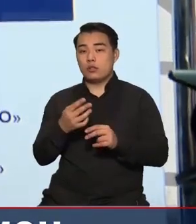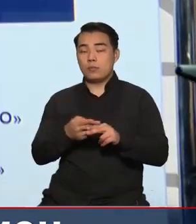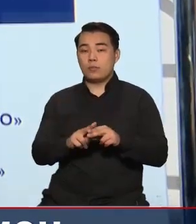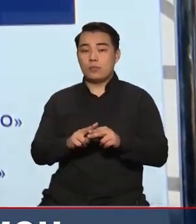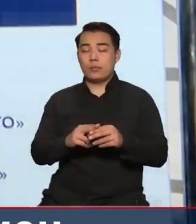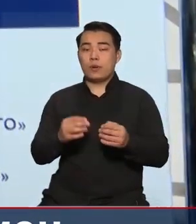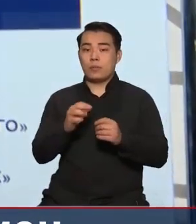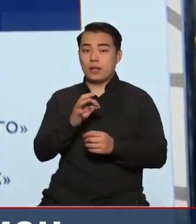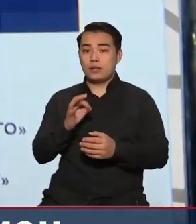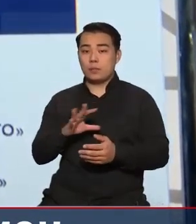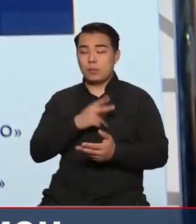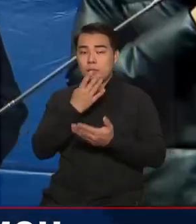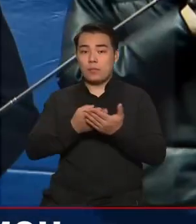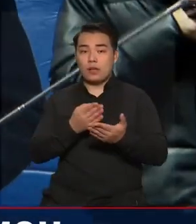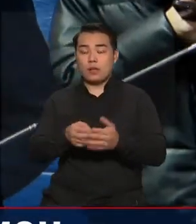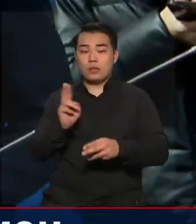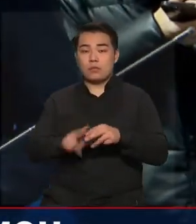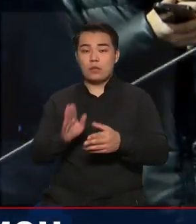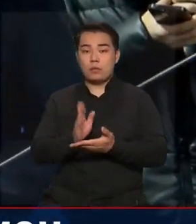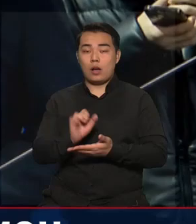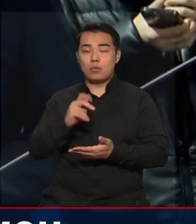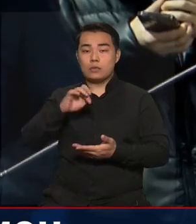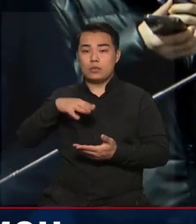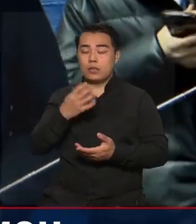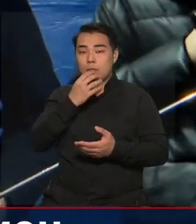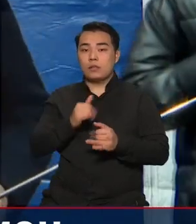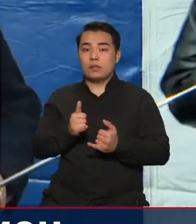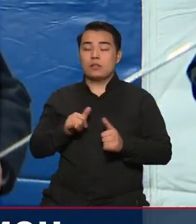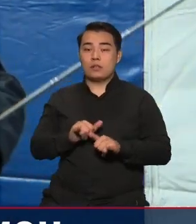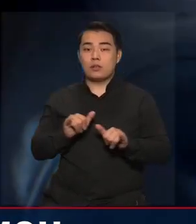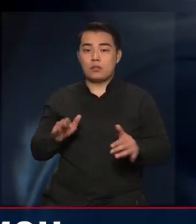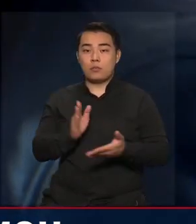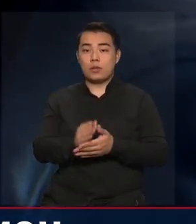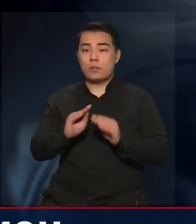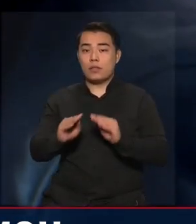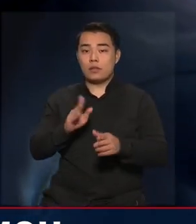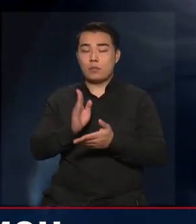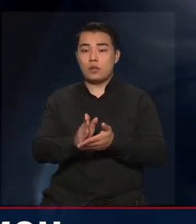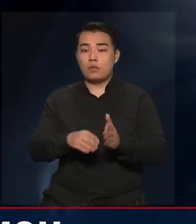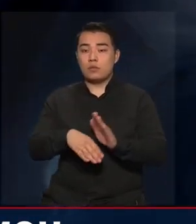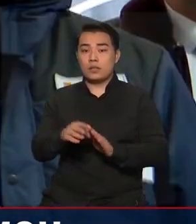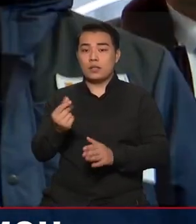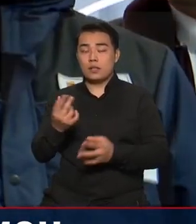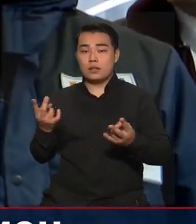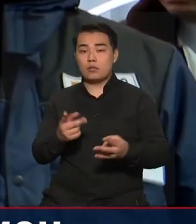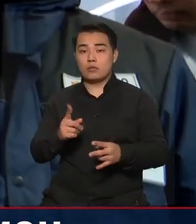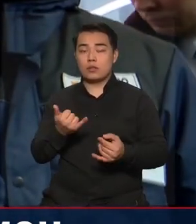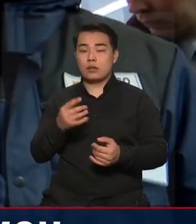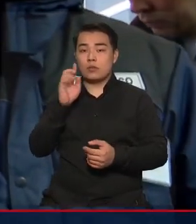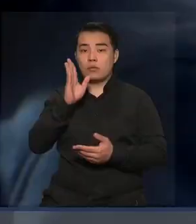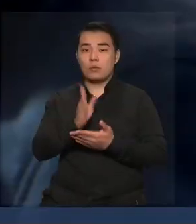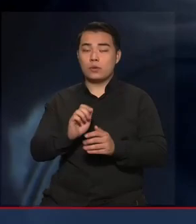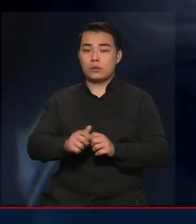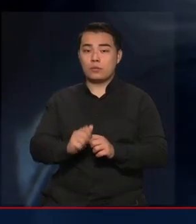5,4%. Кроме того, в ближайшее время завершится технический аудит системы теплоснабжения. В случае, если на ее модернизацию потребуются деньги, правительство готово профинансировать